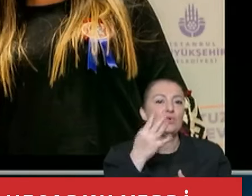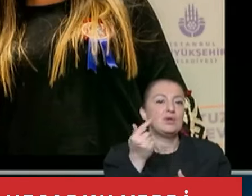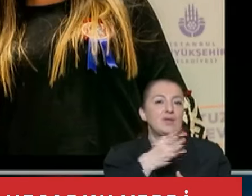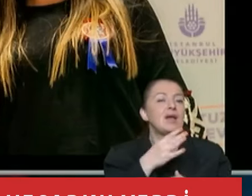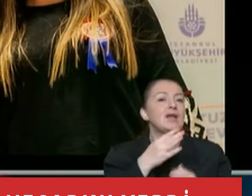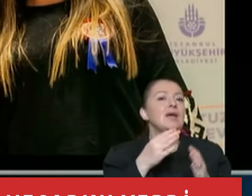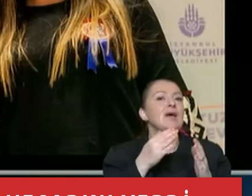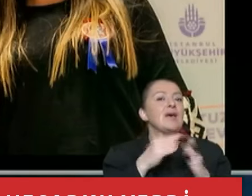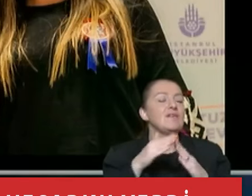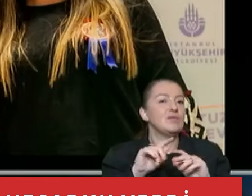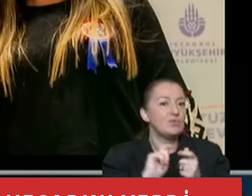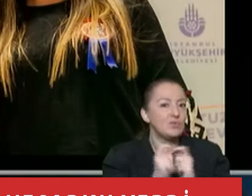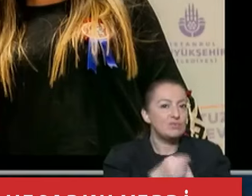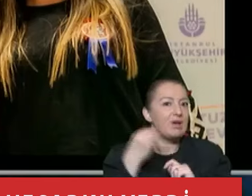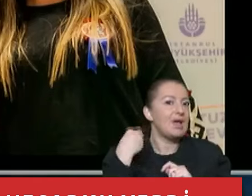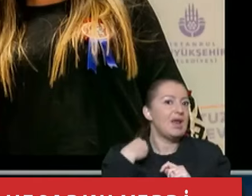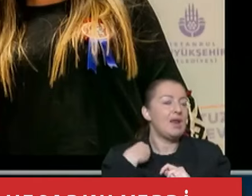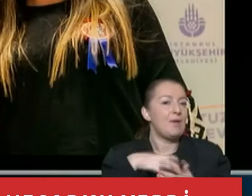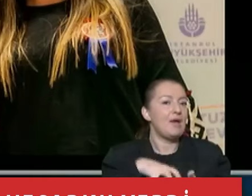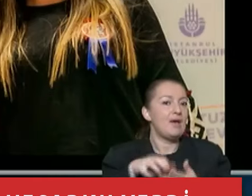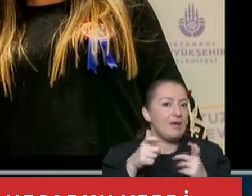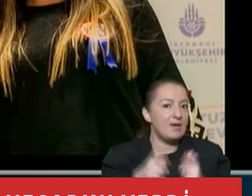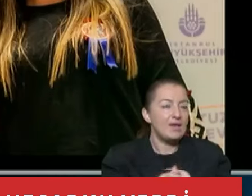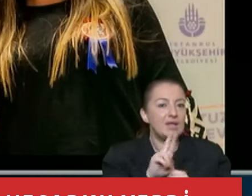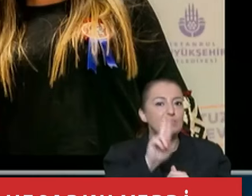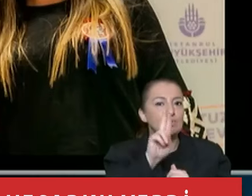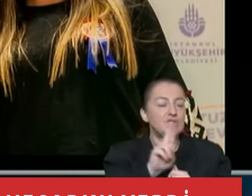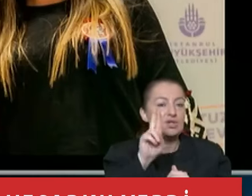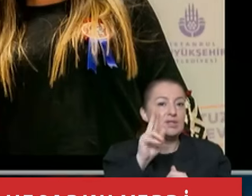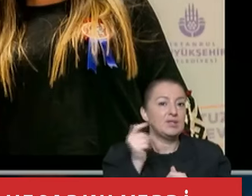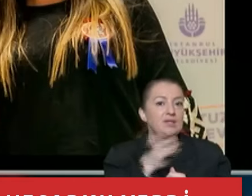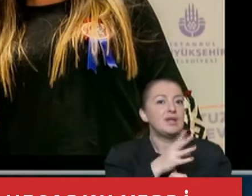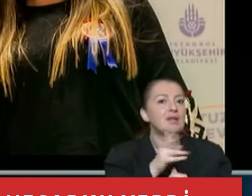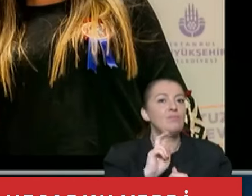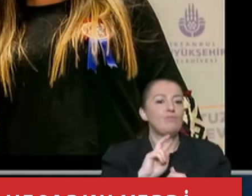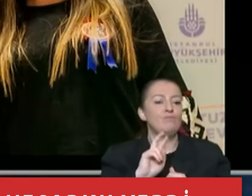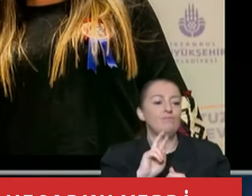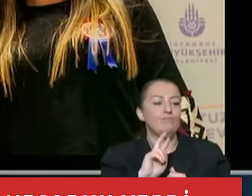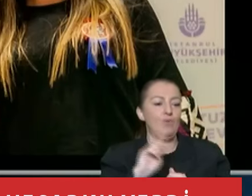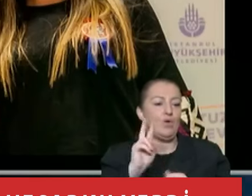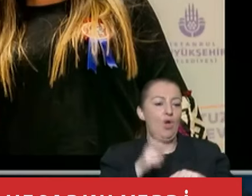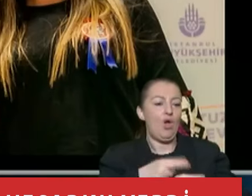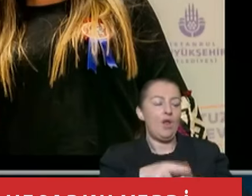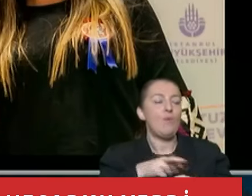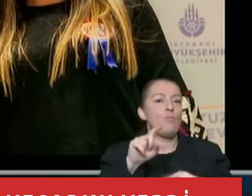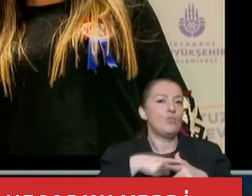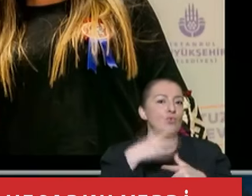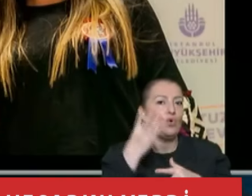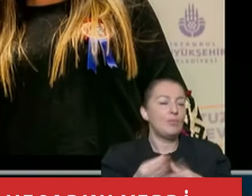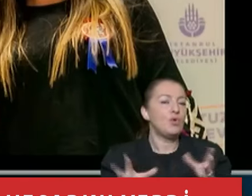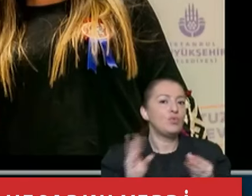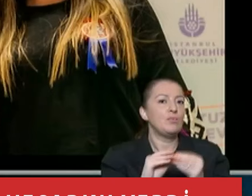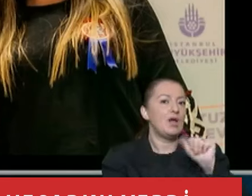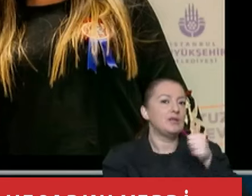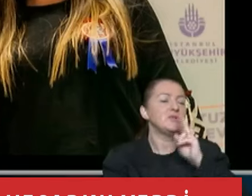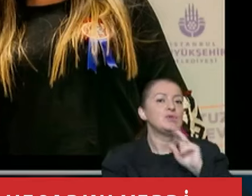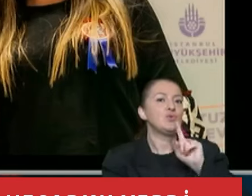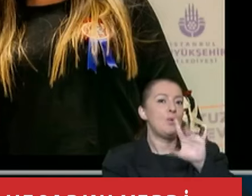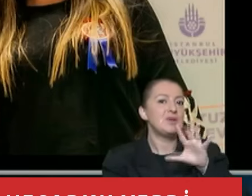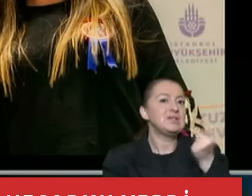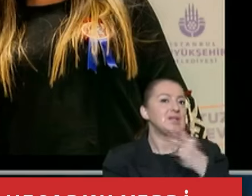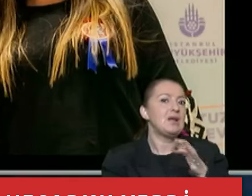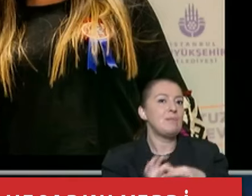kentsel dönüşüm ve yenileme alanı 77 adedi de vizyon projesinde olmak üzere toplamda 6215